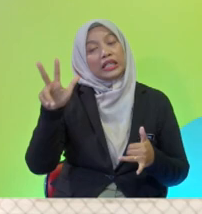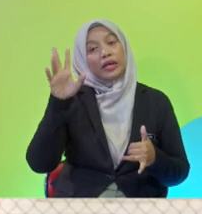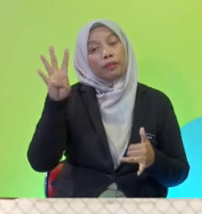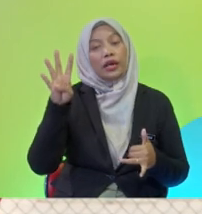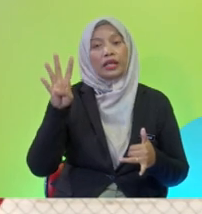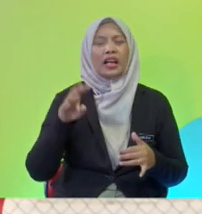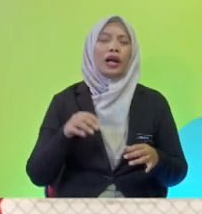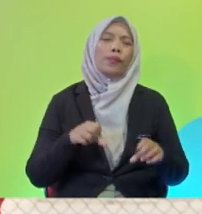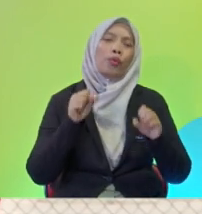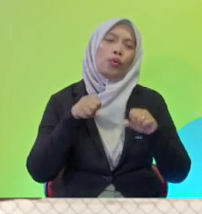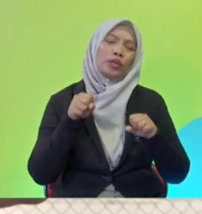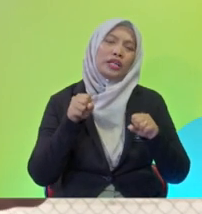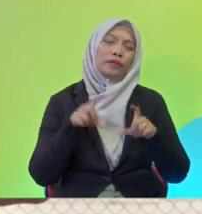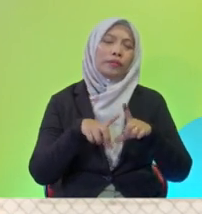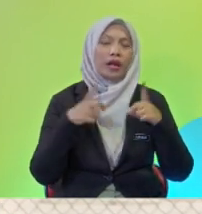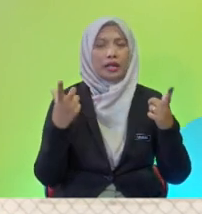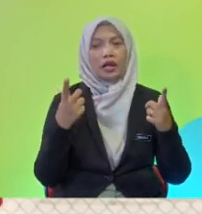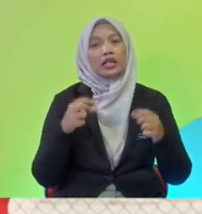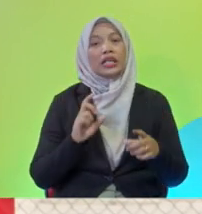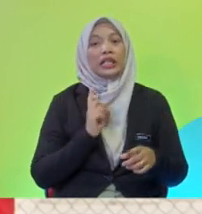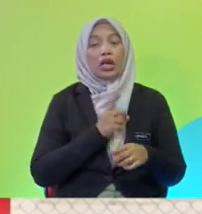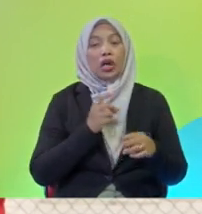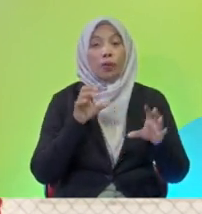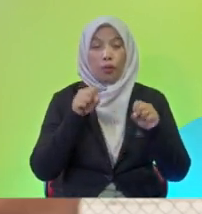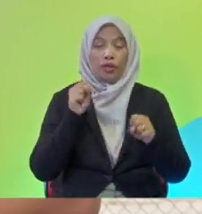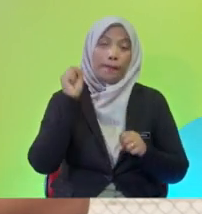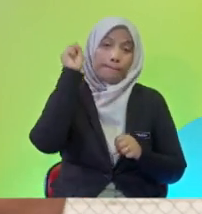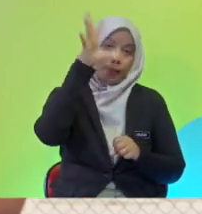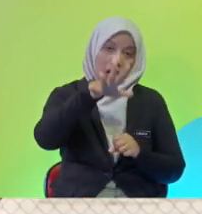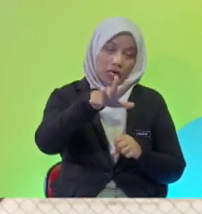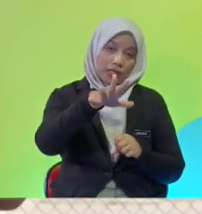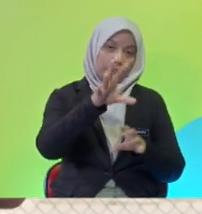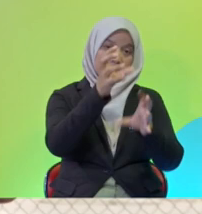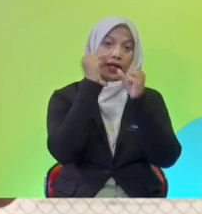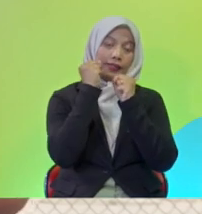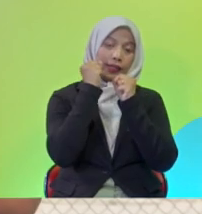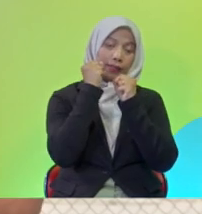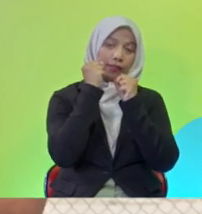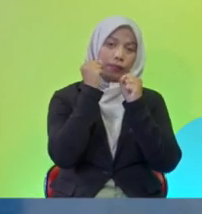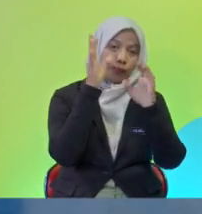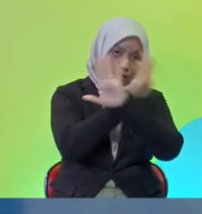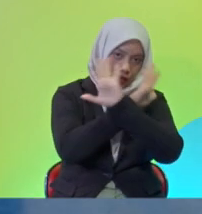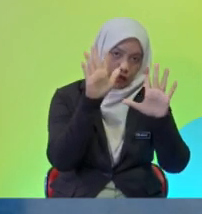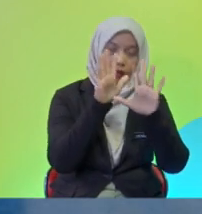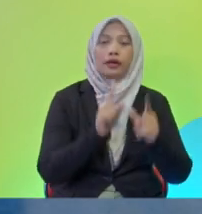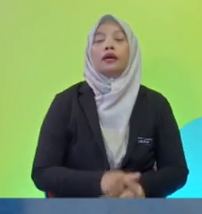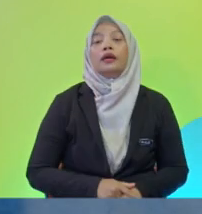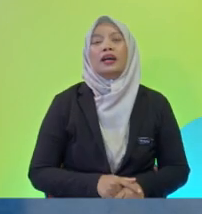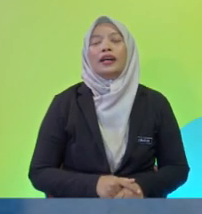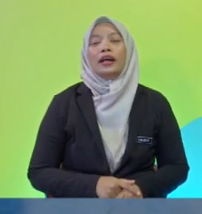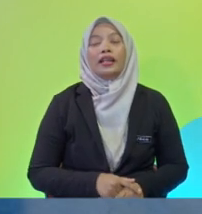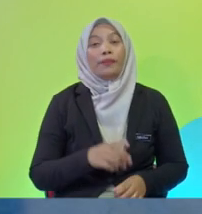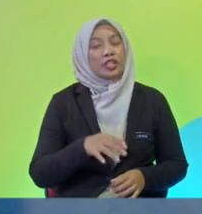4. Asalkan konsep bermain itu tidak lari. Kita boleh baling, boleh tangkap, boleh mengelak dan boleh mengadang. Yang paling cukup. Penting, cikgu,